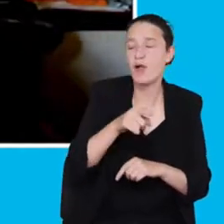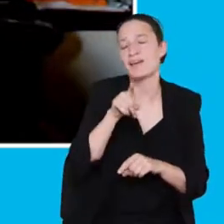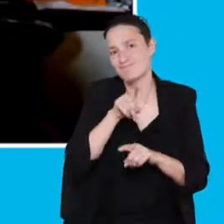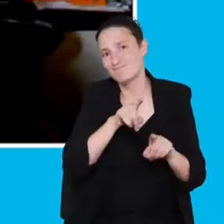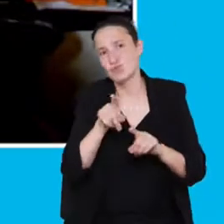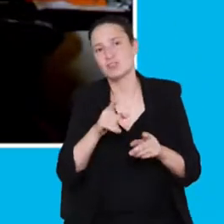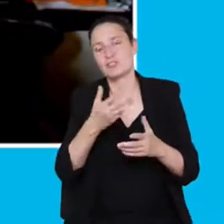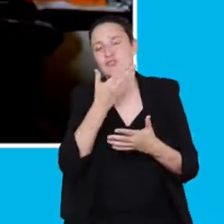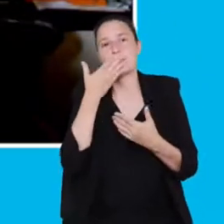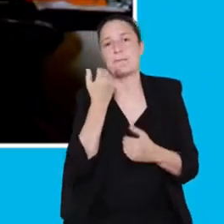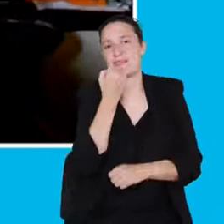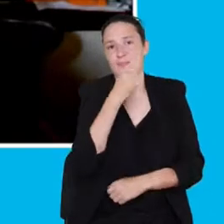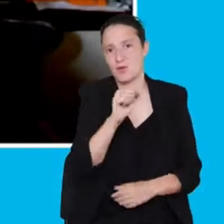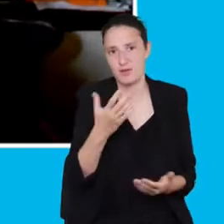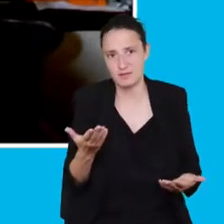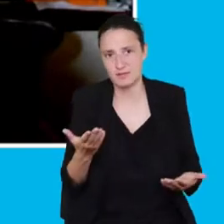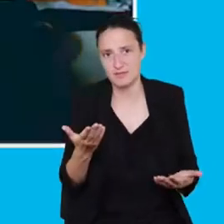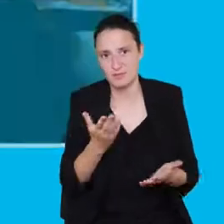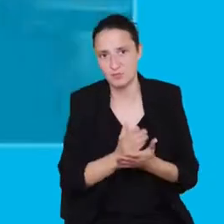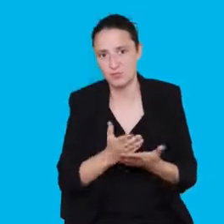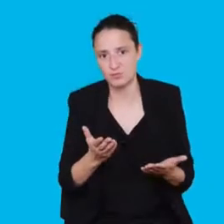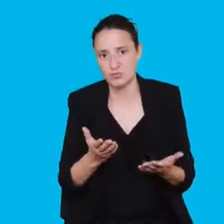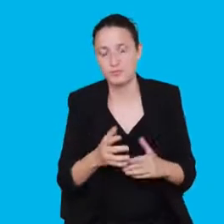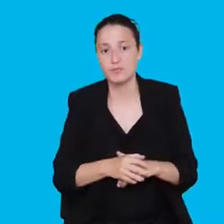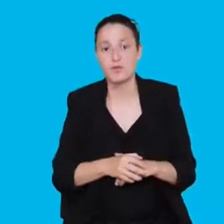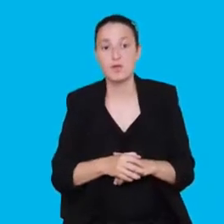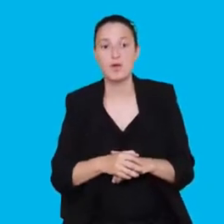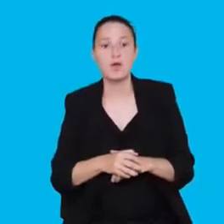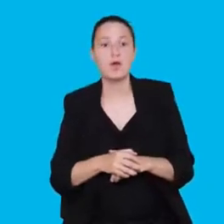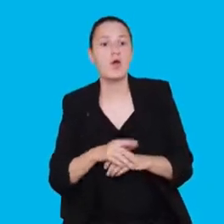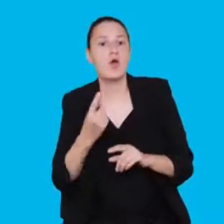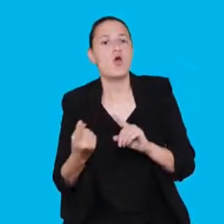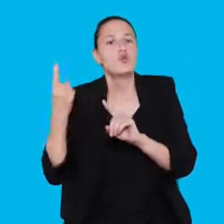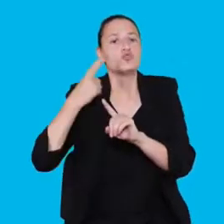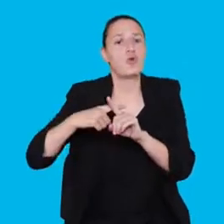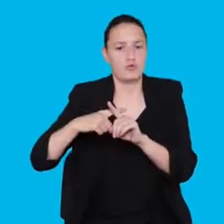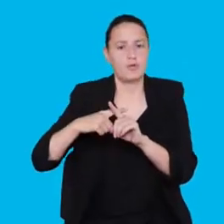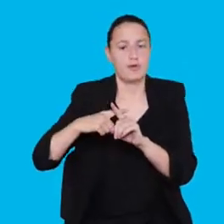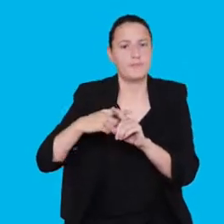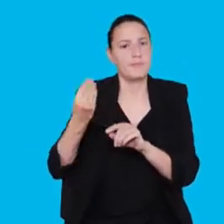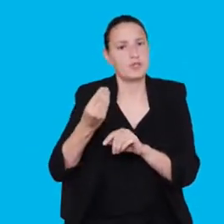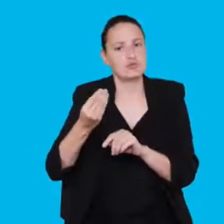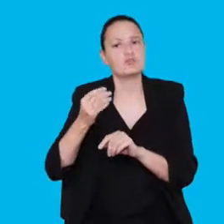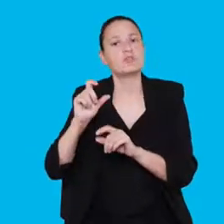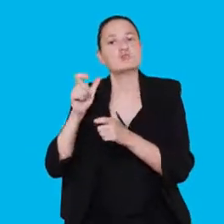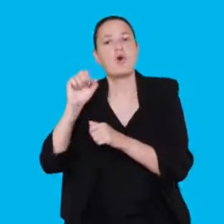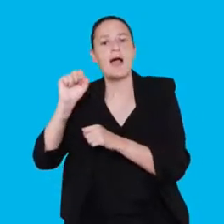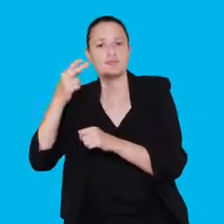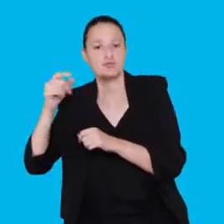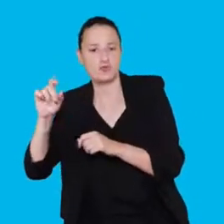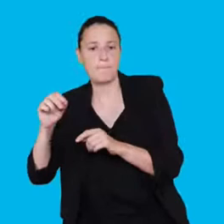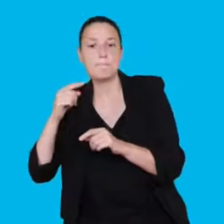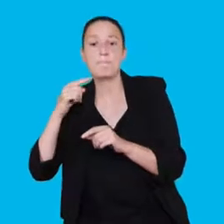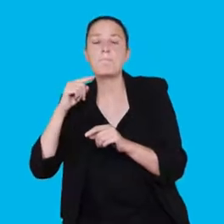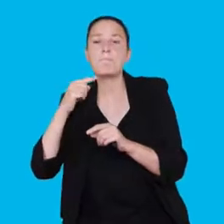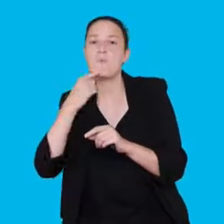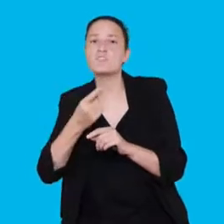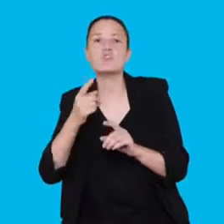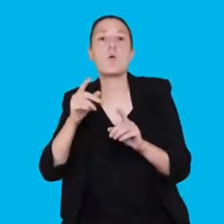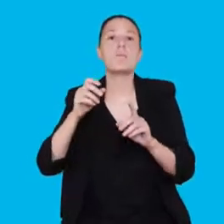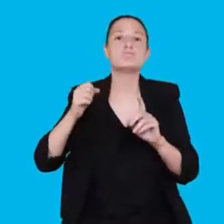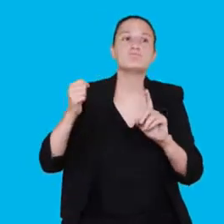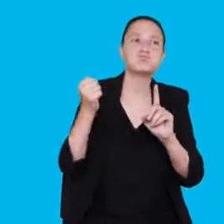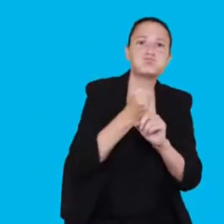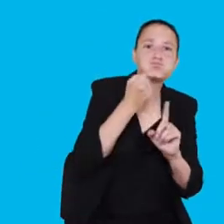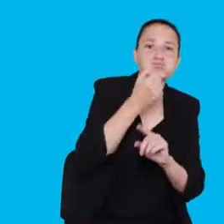totalitaryzm. Ja bym dodał tylko jedną rzecz do tego, co Andrzej powiedział, że kluczowy był także stosunek do przemocy w ogóle. Tak?